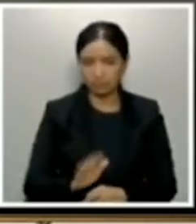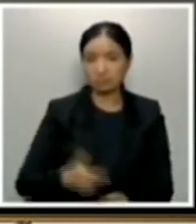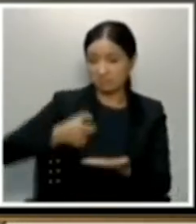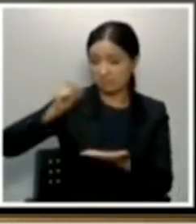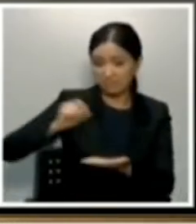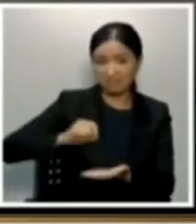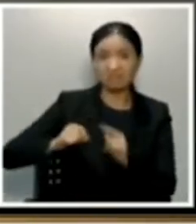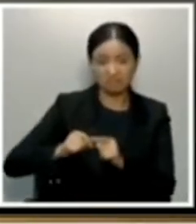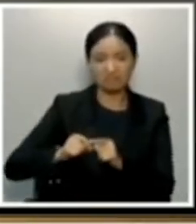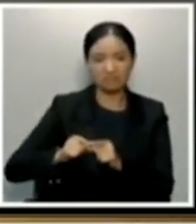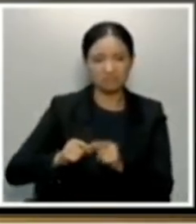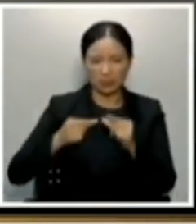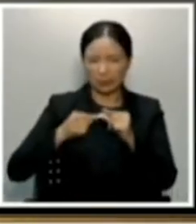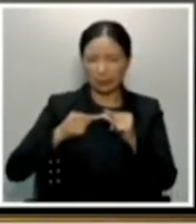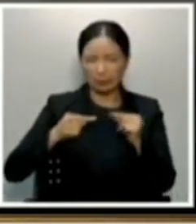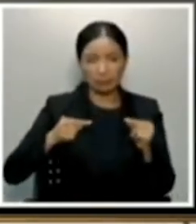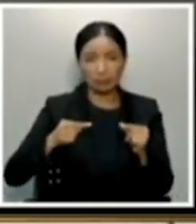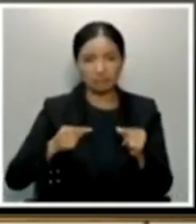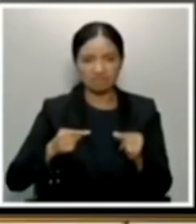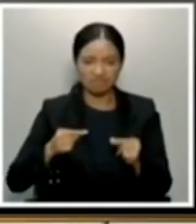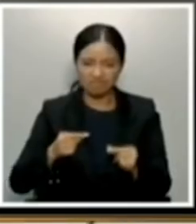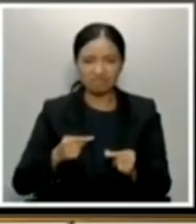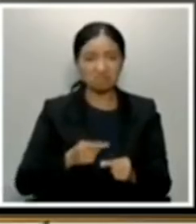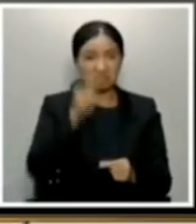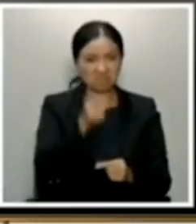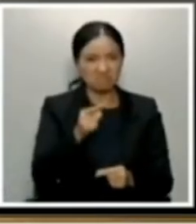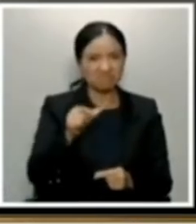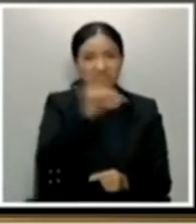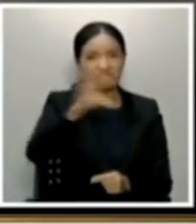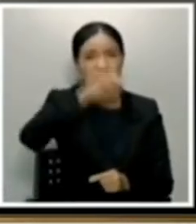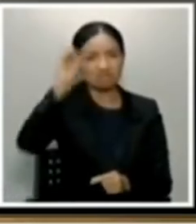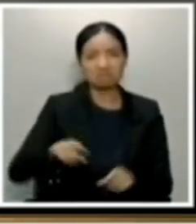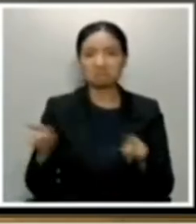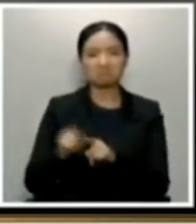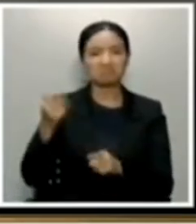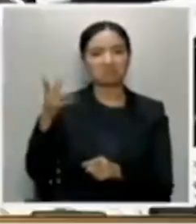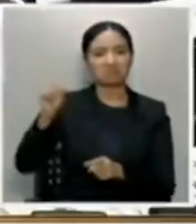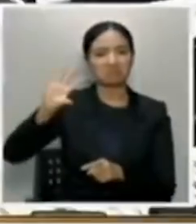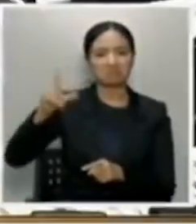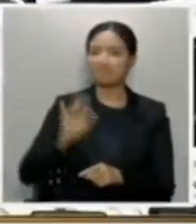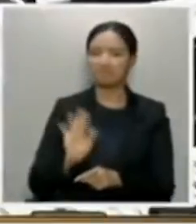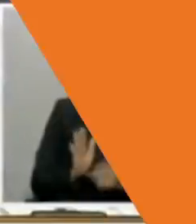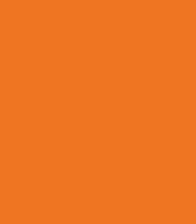กาที่ถูกทำให้แหลมคมเพื่อฆ่าความจริงเหมือนในยุคของคสช.ค่ะขอบพระคุณค่ะ